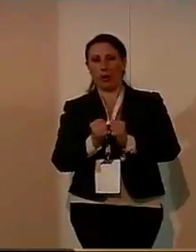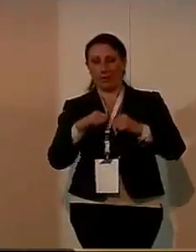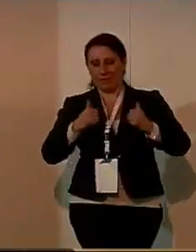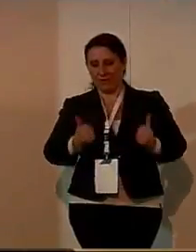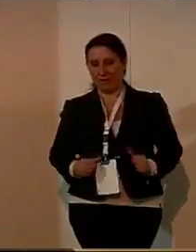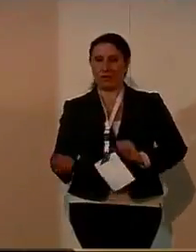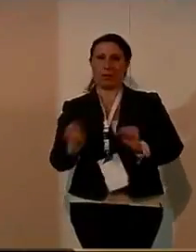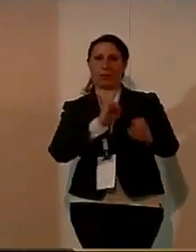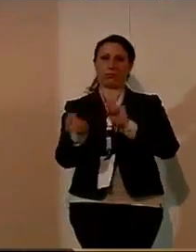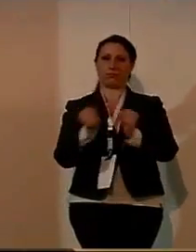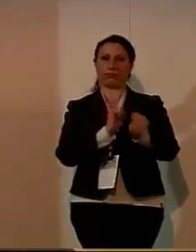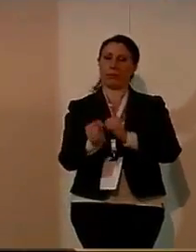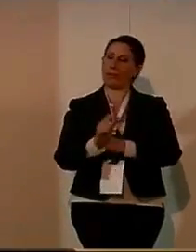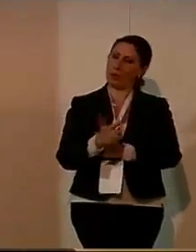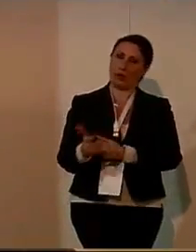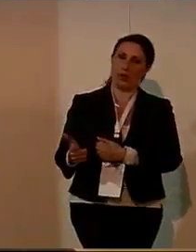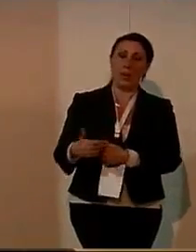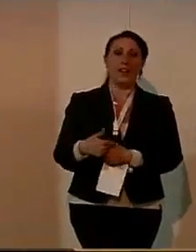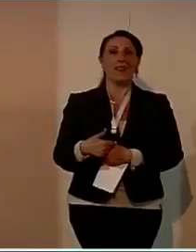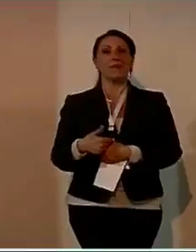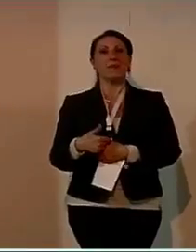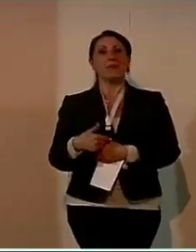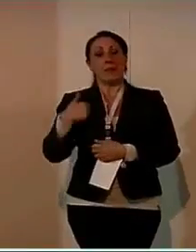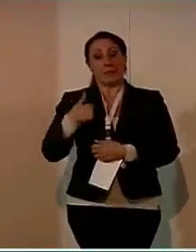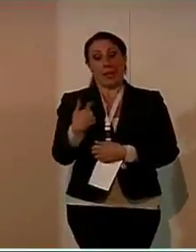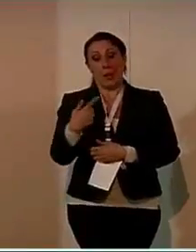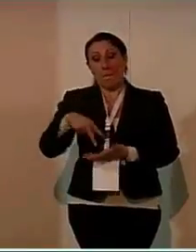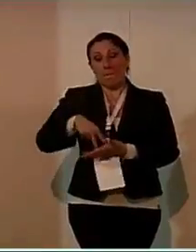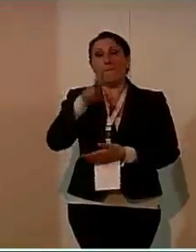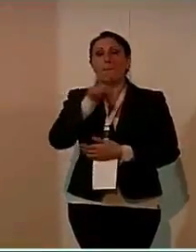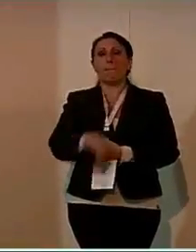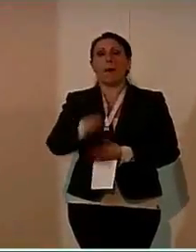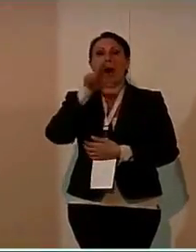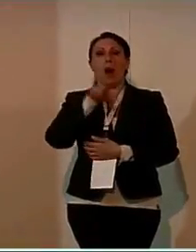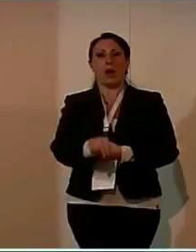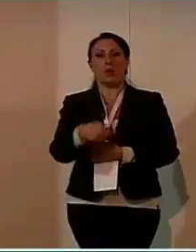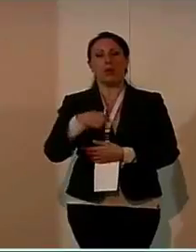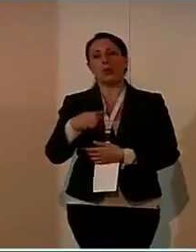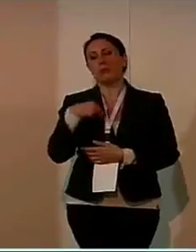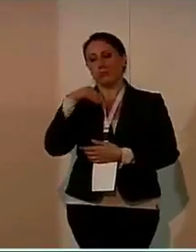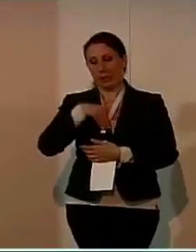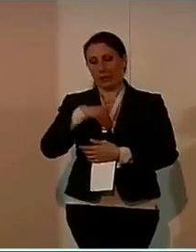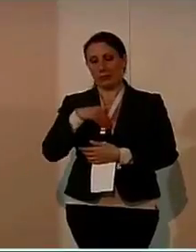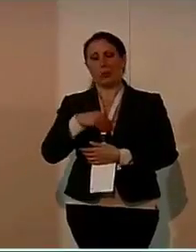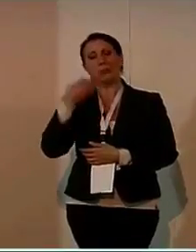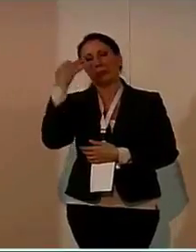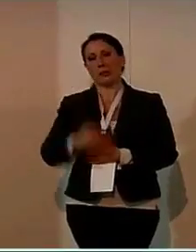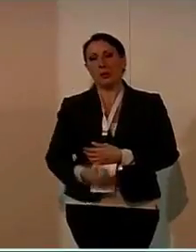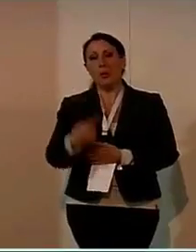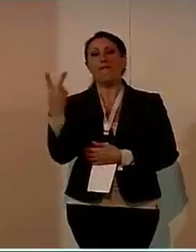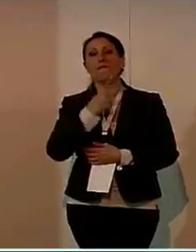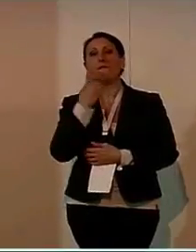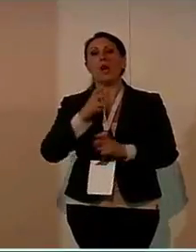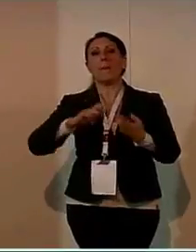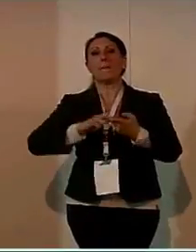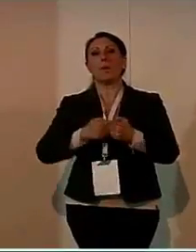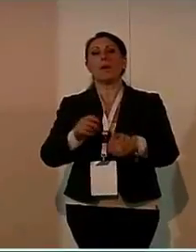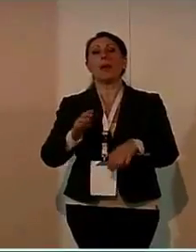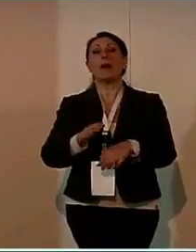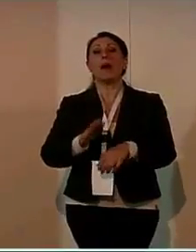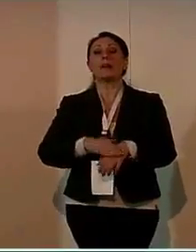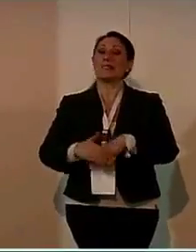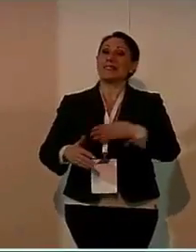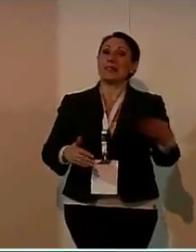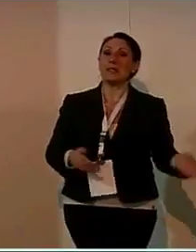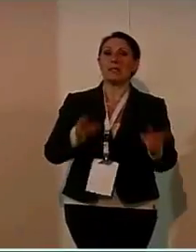dirla tutta se io vi parlo da qui è perché credo che il vero enorme problema della sinistra qui e